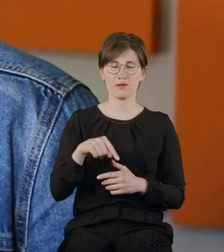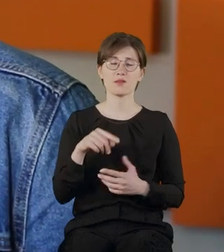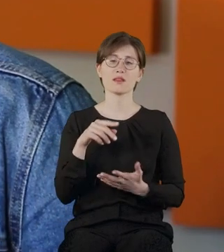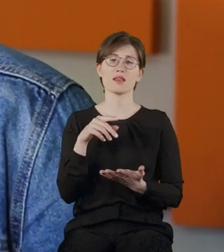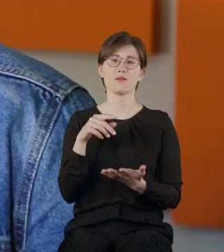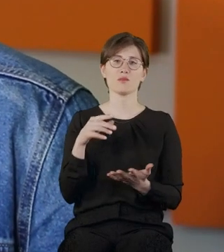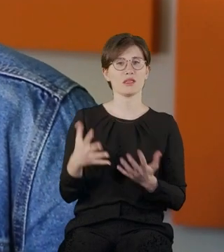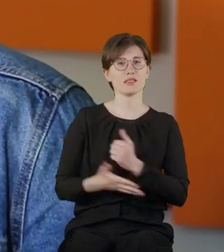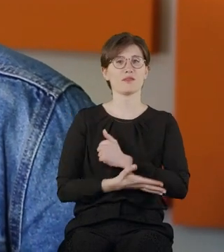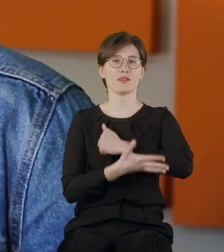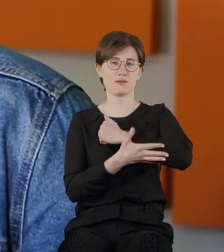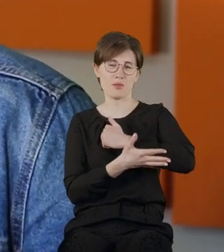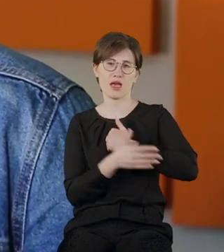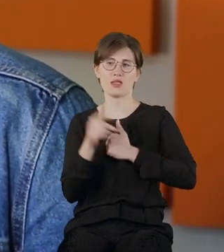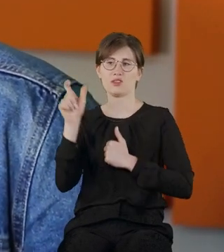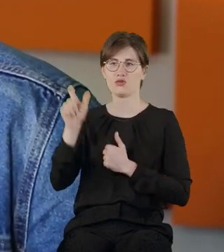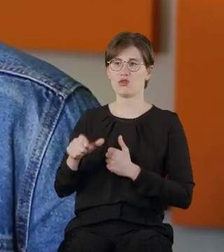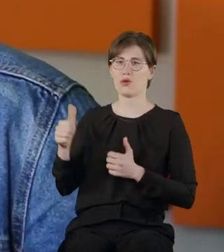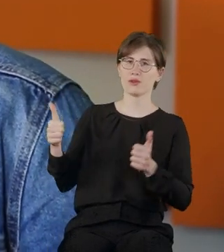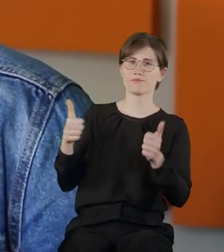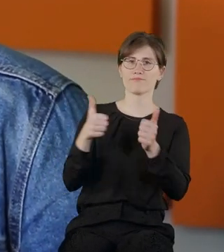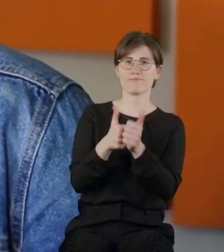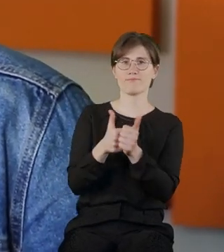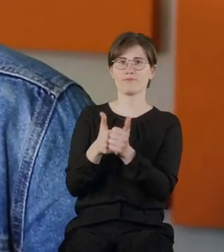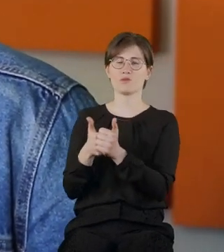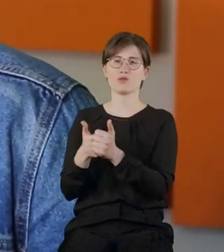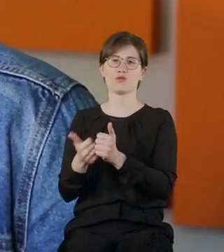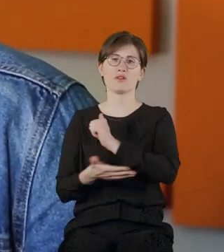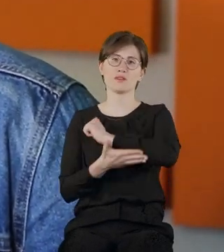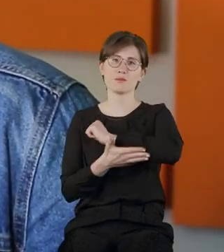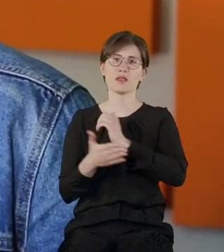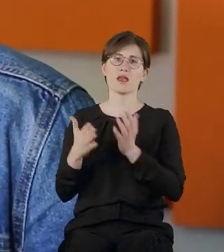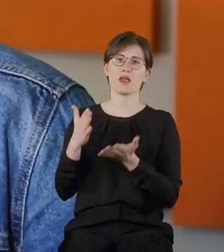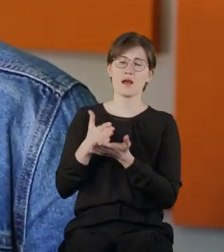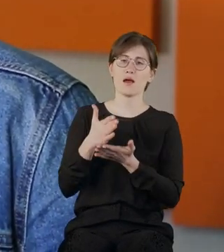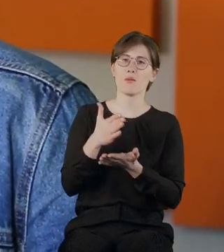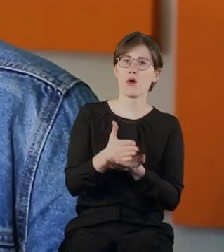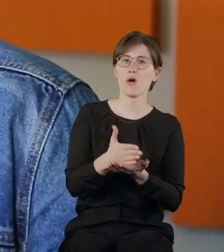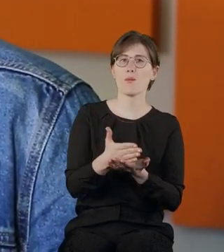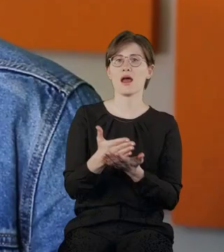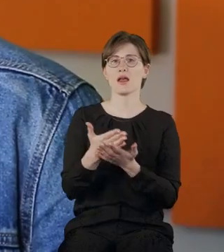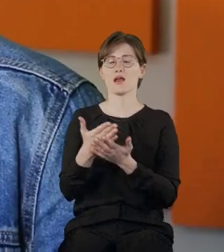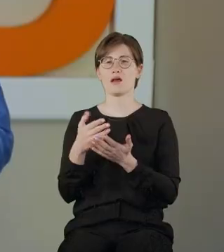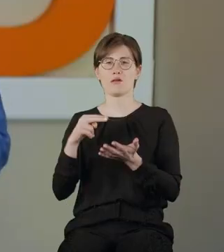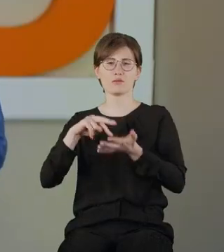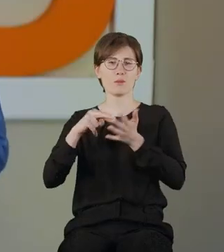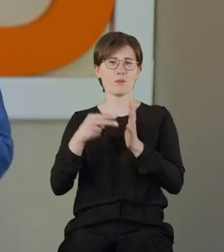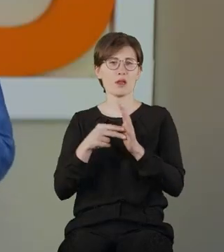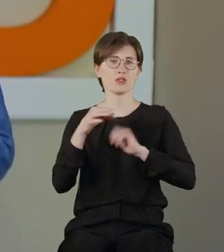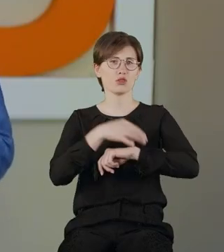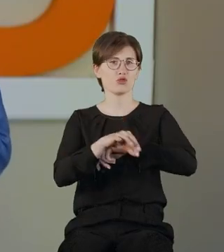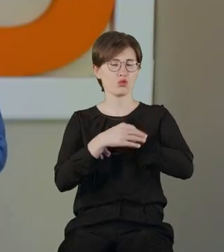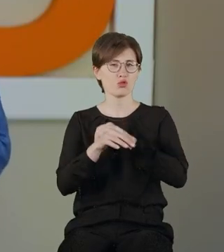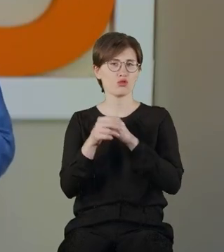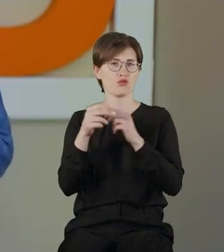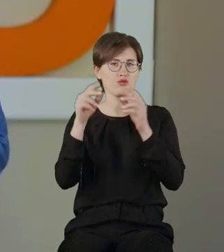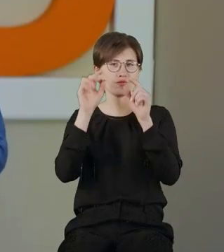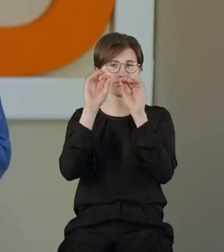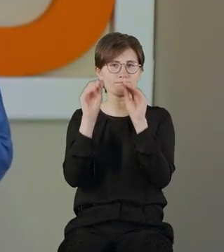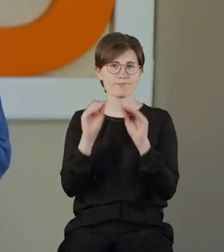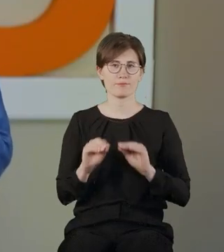jest wsparcie tutora bądź tutorki, która pozwala nam ułożyć nasz indywidualny plan studiów. Jest naszą